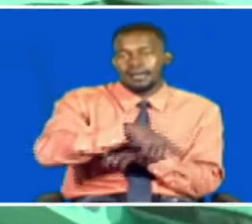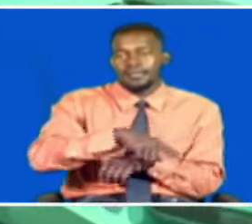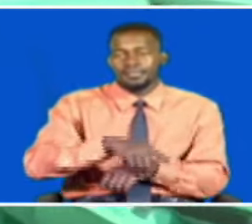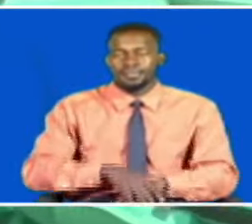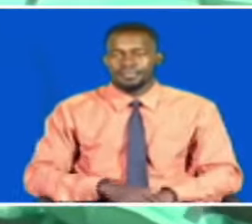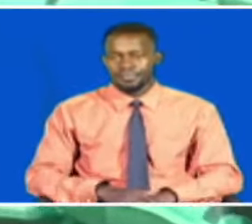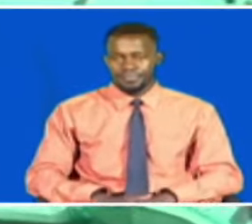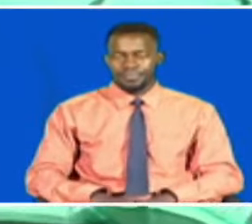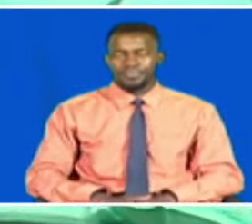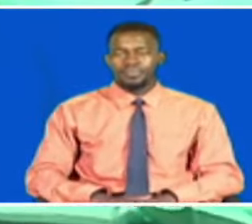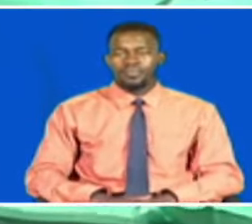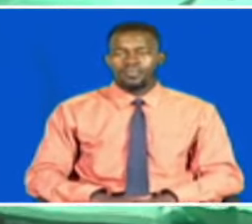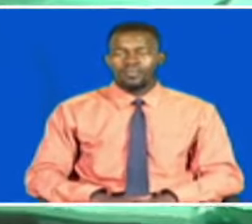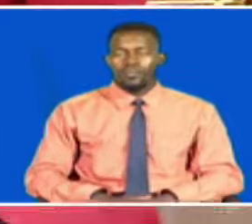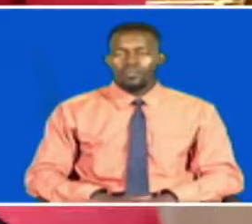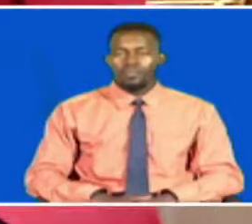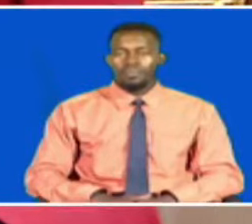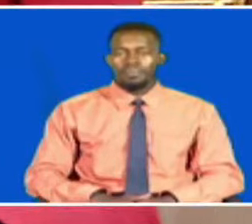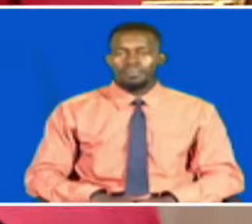katika kaunti ya Sindisho.